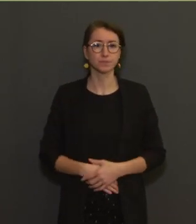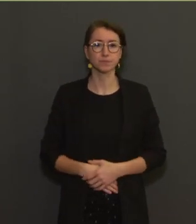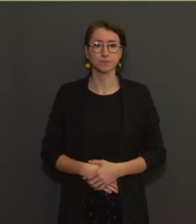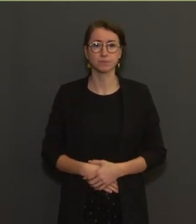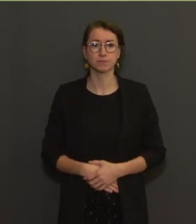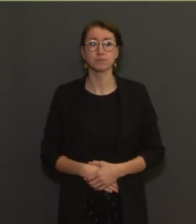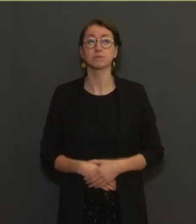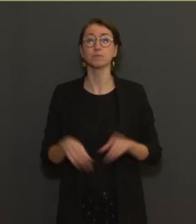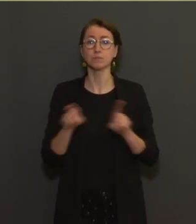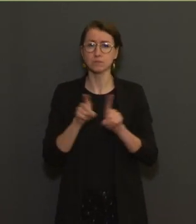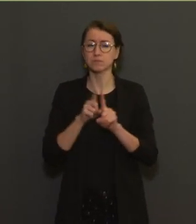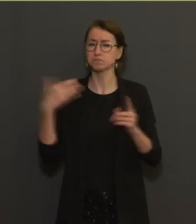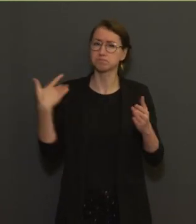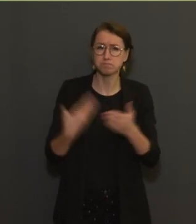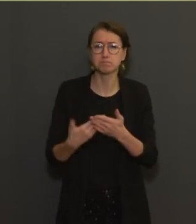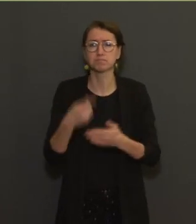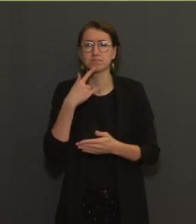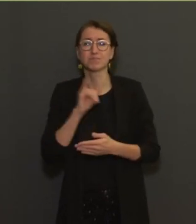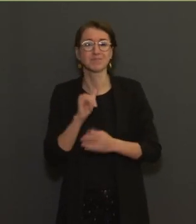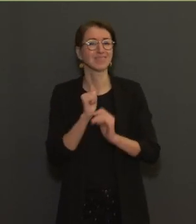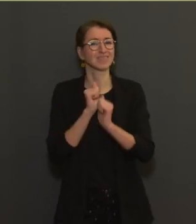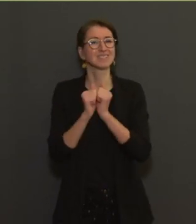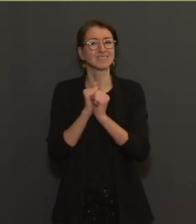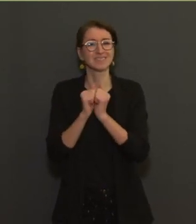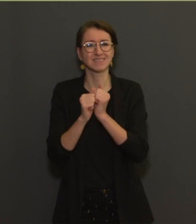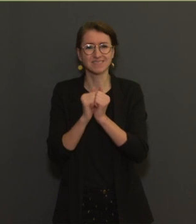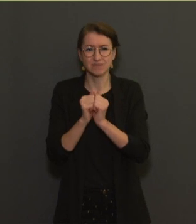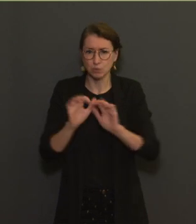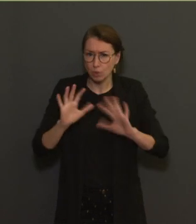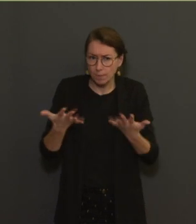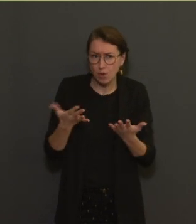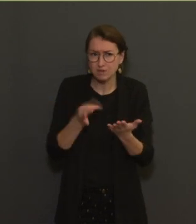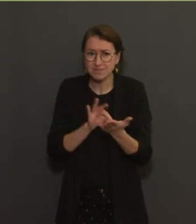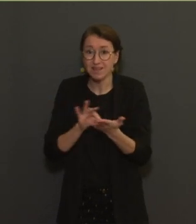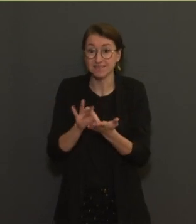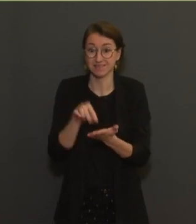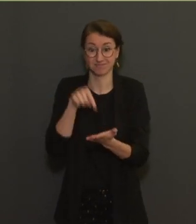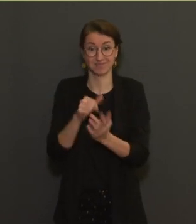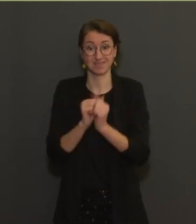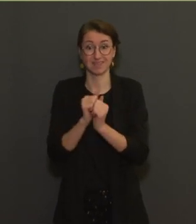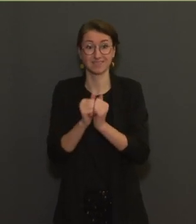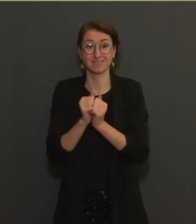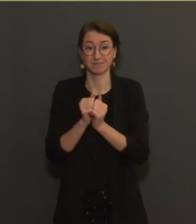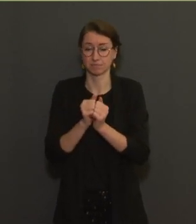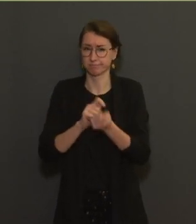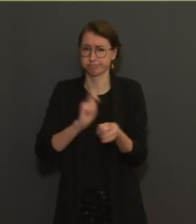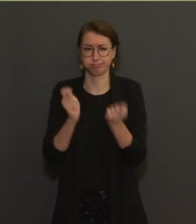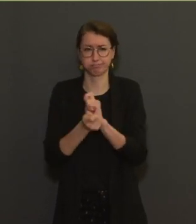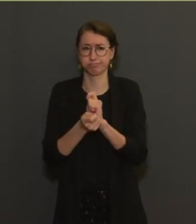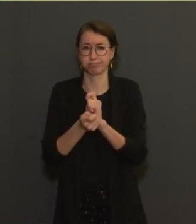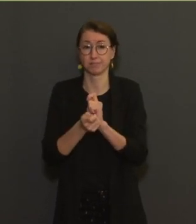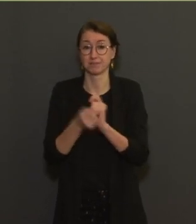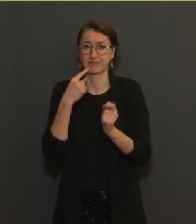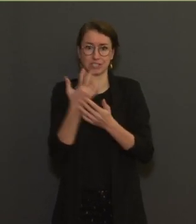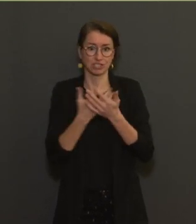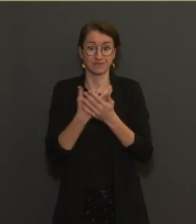manière de tester a changé récemment et donc ça peut perturber les chiffres. On va encore aujourd'hui vous donner la correction